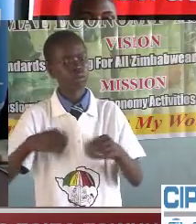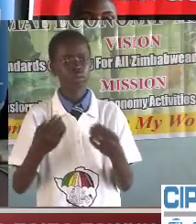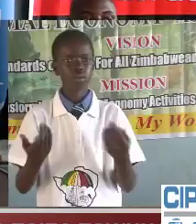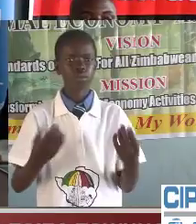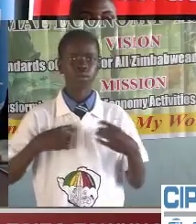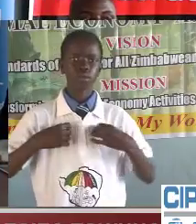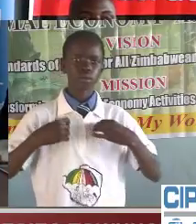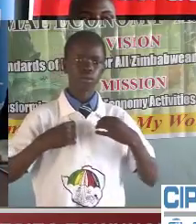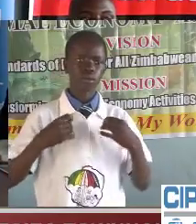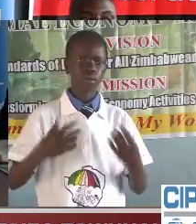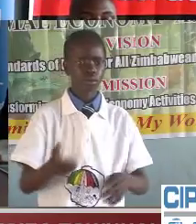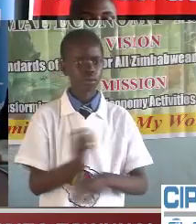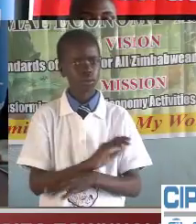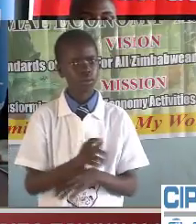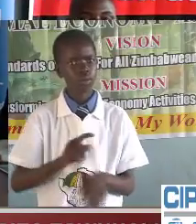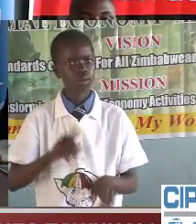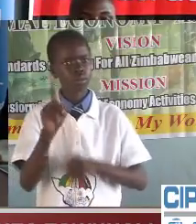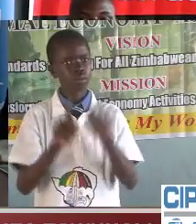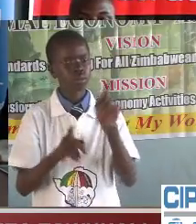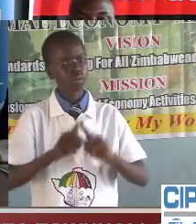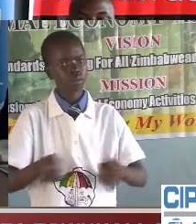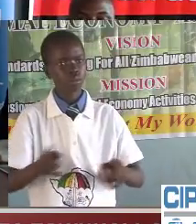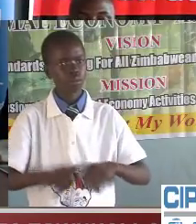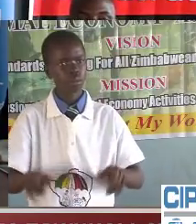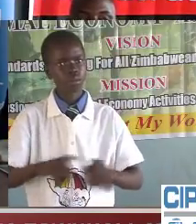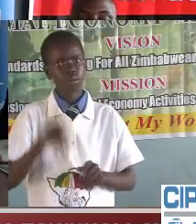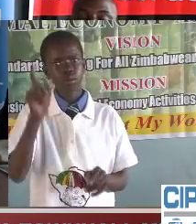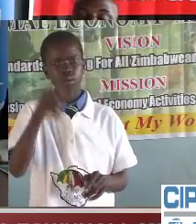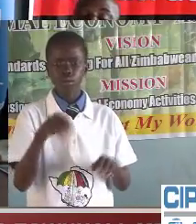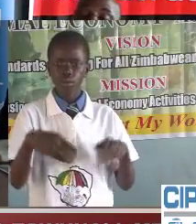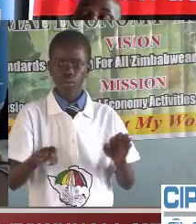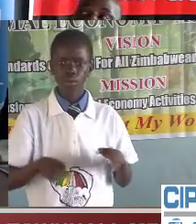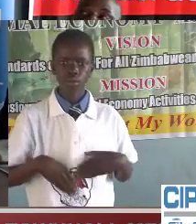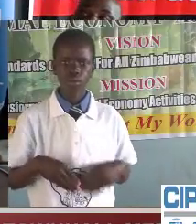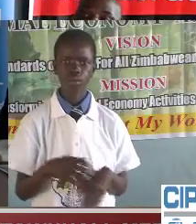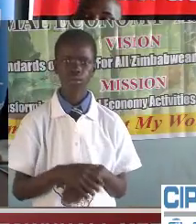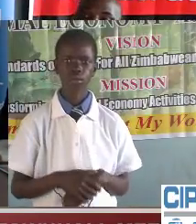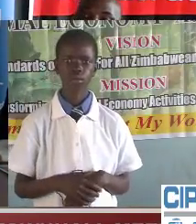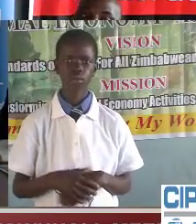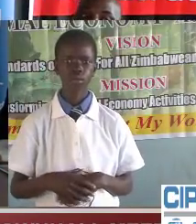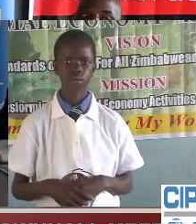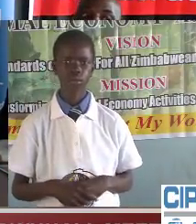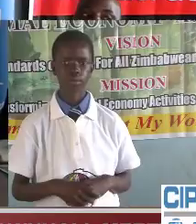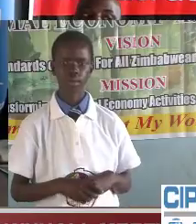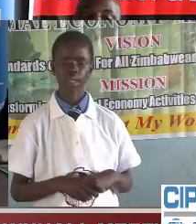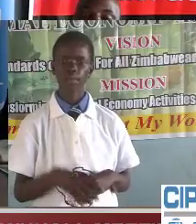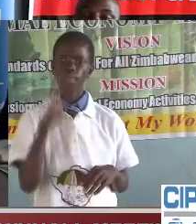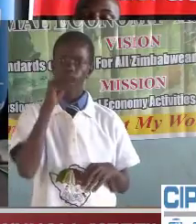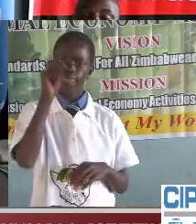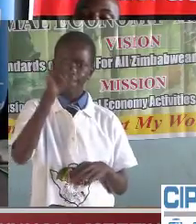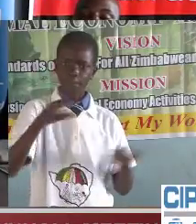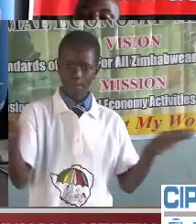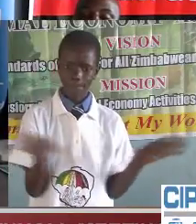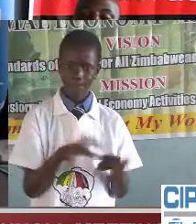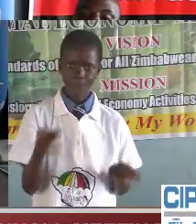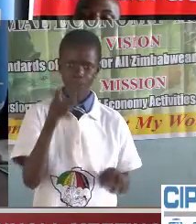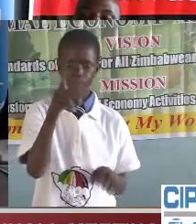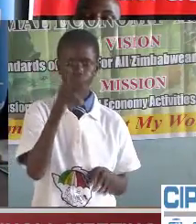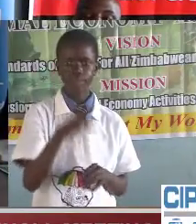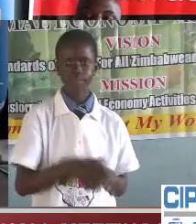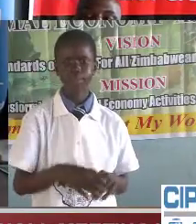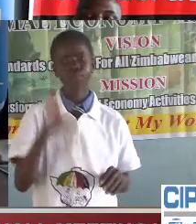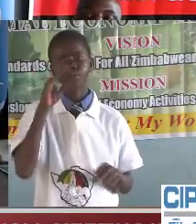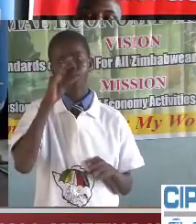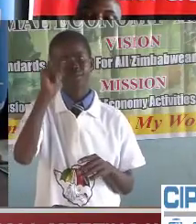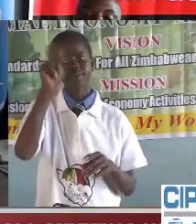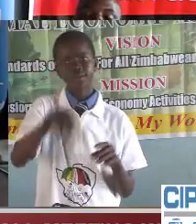paminhumbi, ma-second hand, ma-cross border traders associations, right. Business racho hatire mabusiness